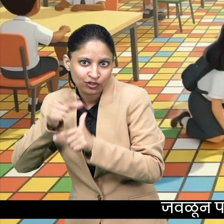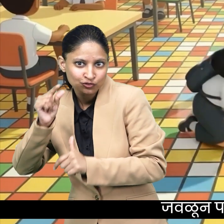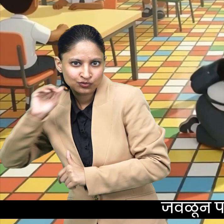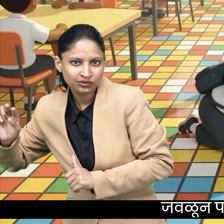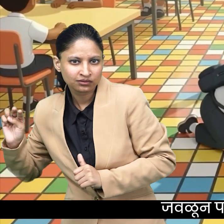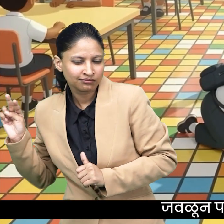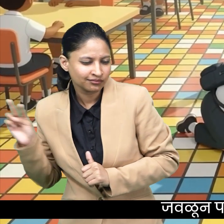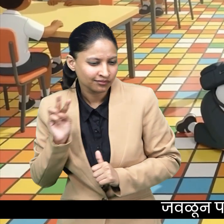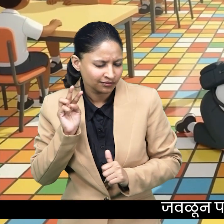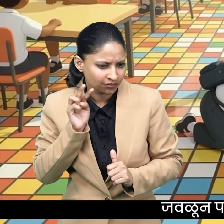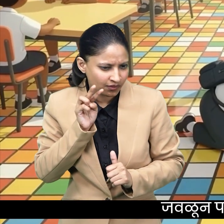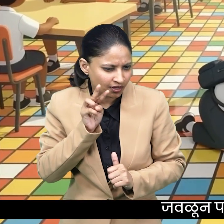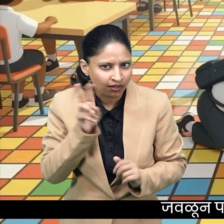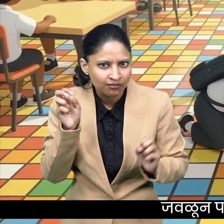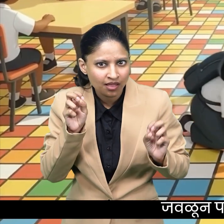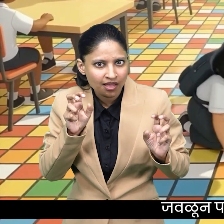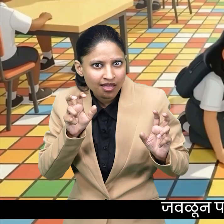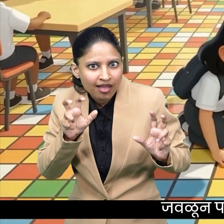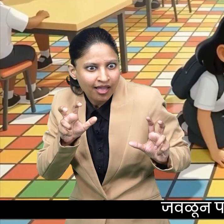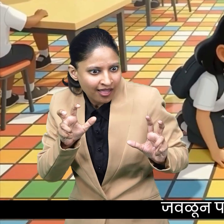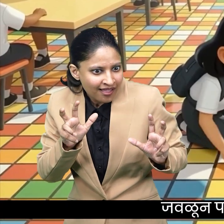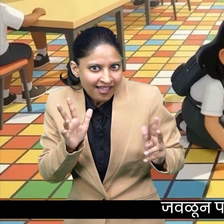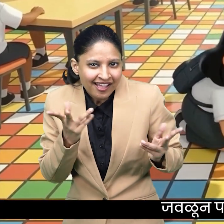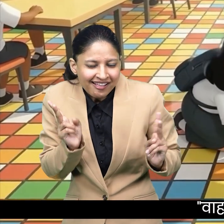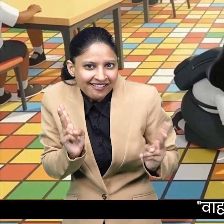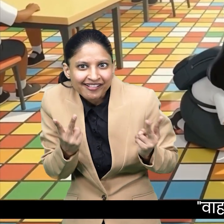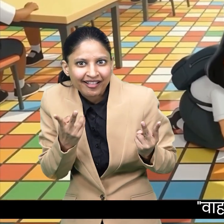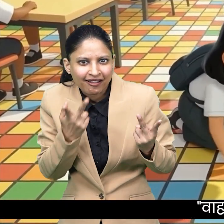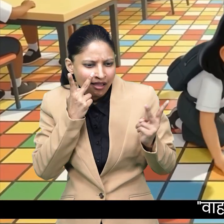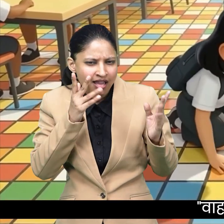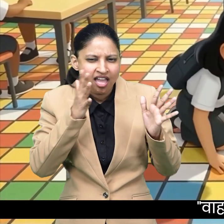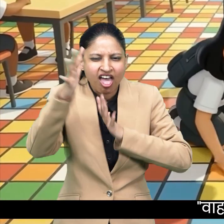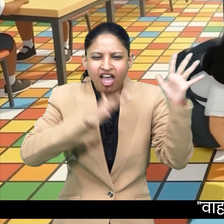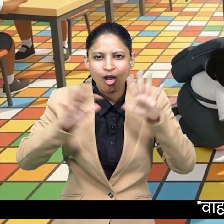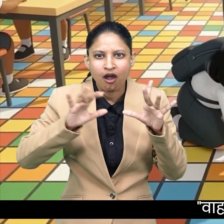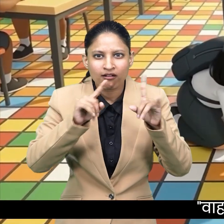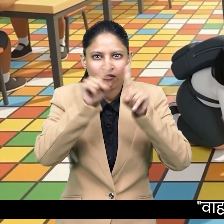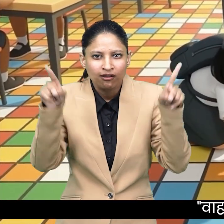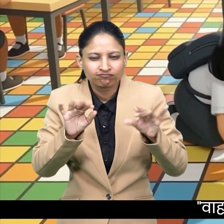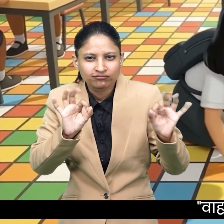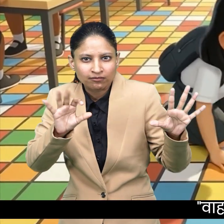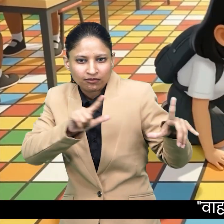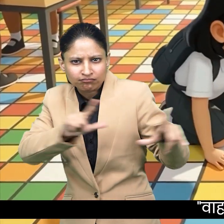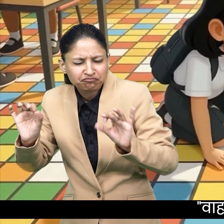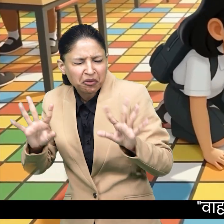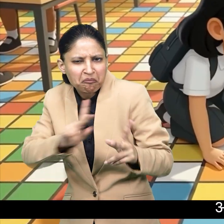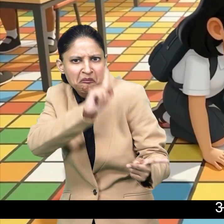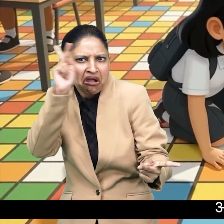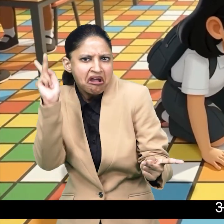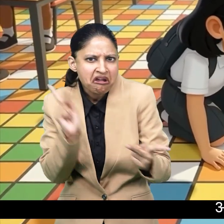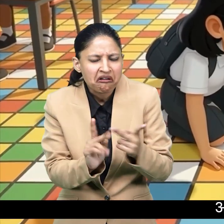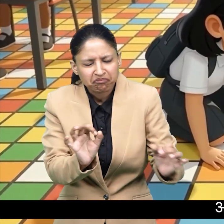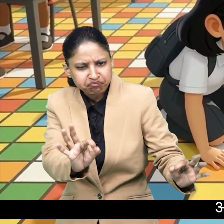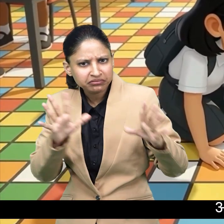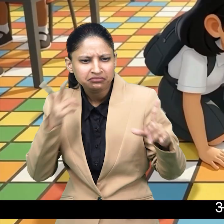जवळून पाहत राजू डोळे मोठे करून म्हणाला, वा, ते अगदी व्यवस्थित बसतात,